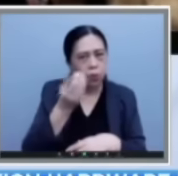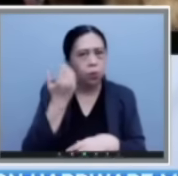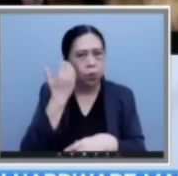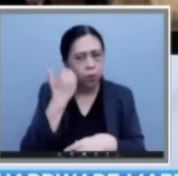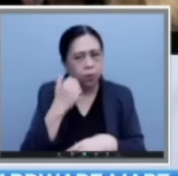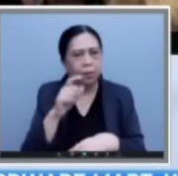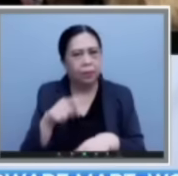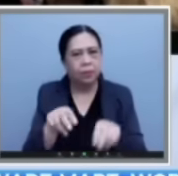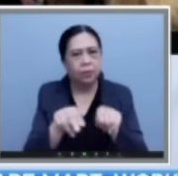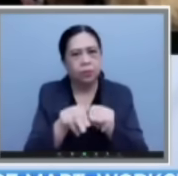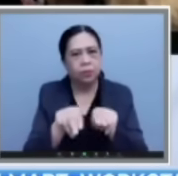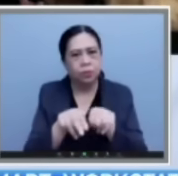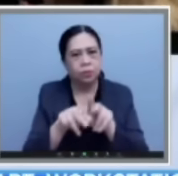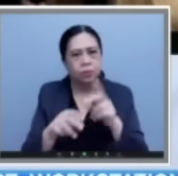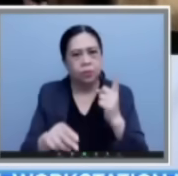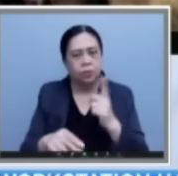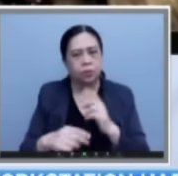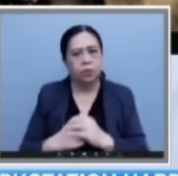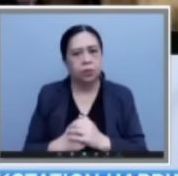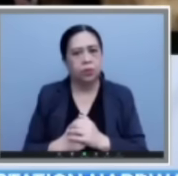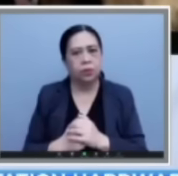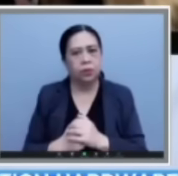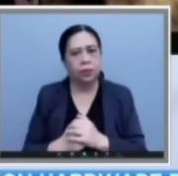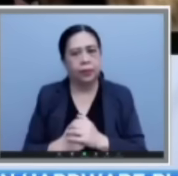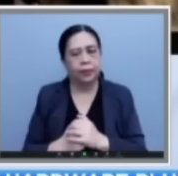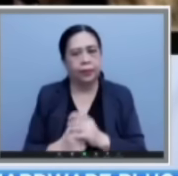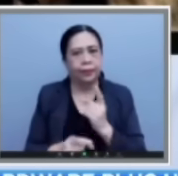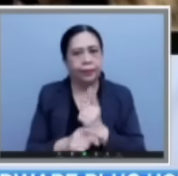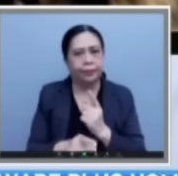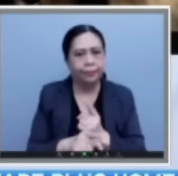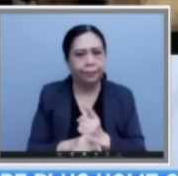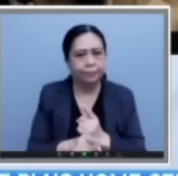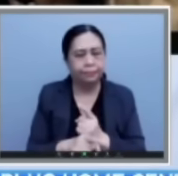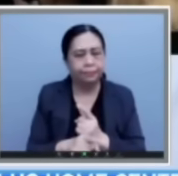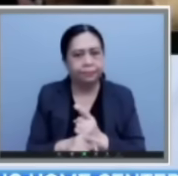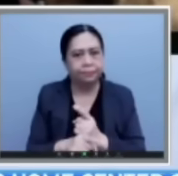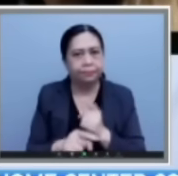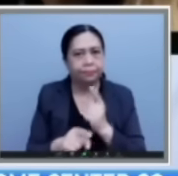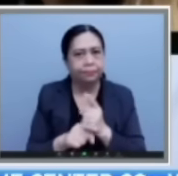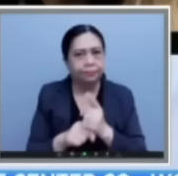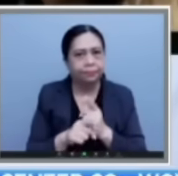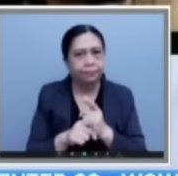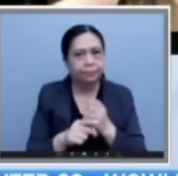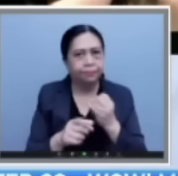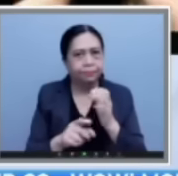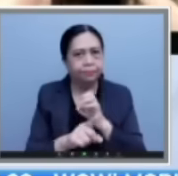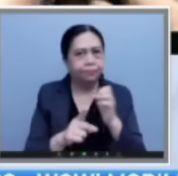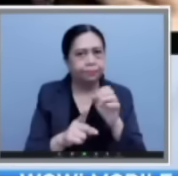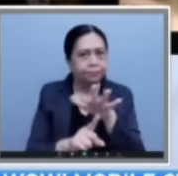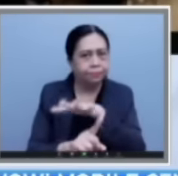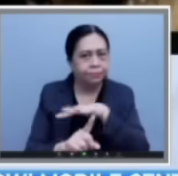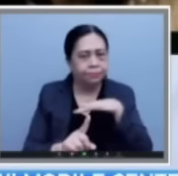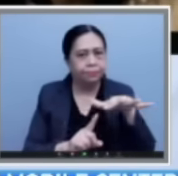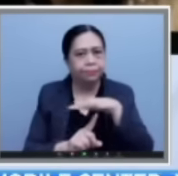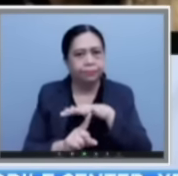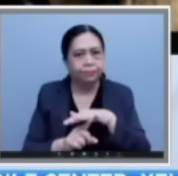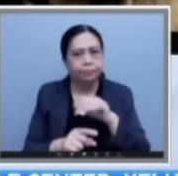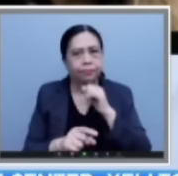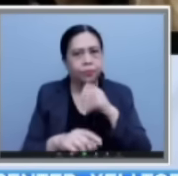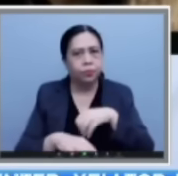so dapat ma-maintain lang natin yung tamang UE o environment na hindi